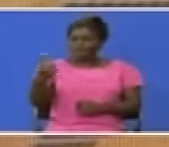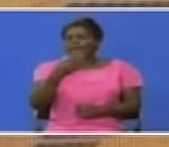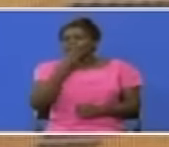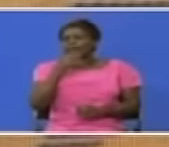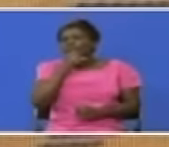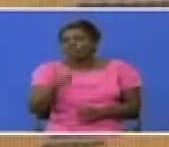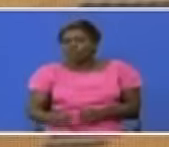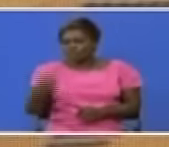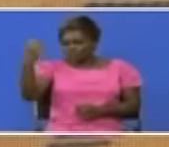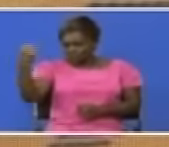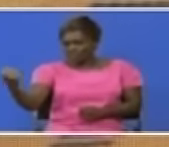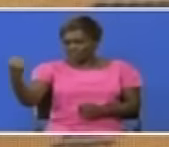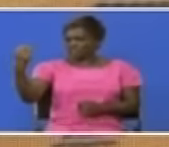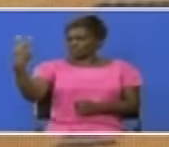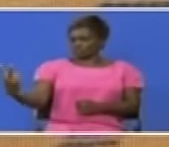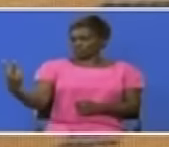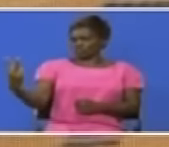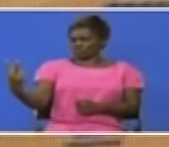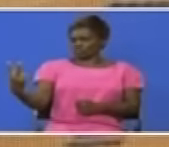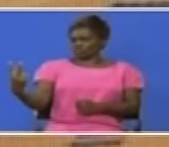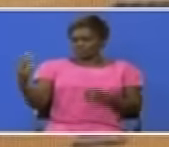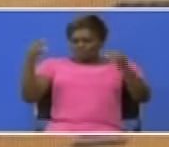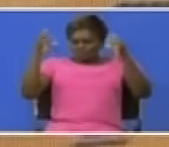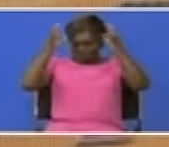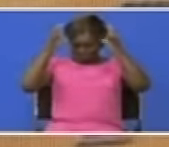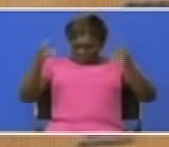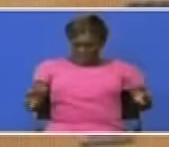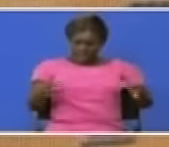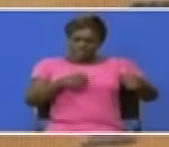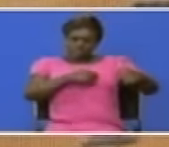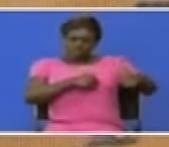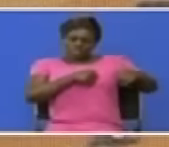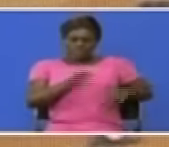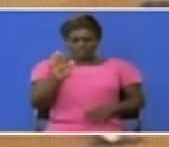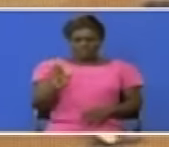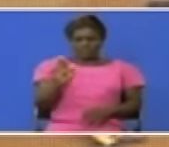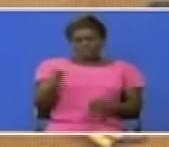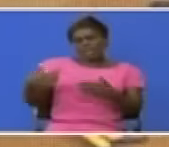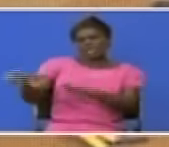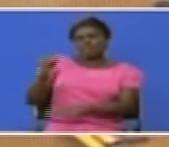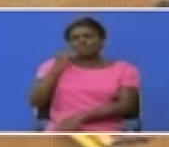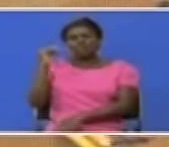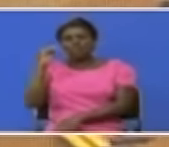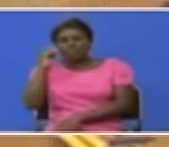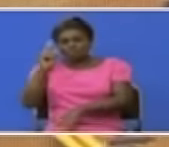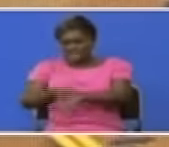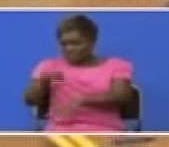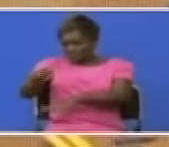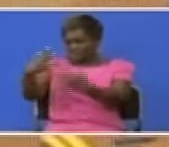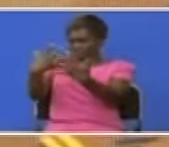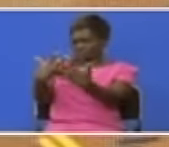wa miaka 52 ameamua kuhalalisha ndoa yake na mpenziwe aliyekuwa amemwacha nyumbani kufuatia